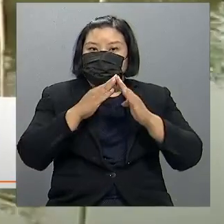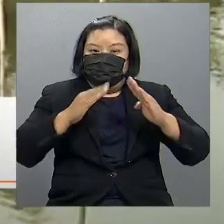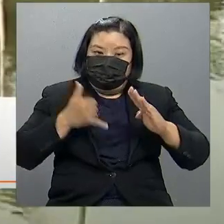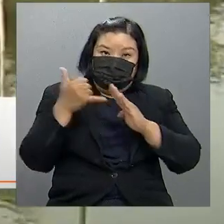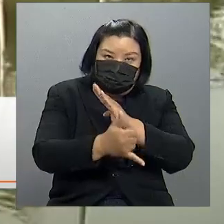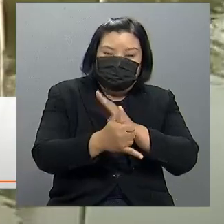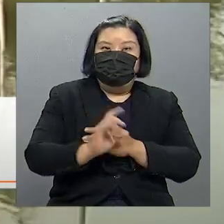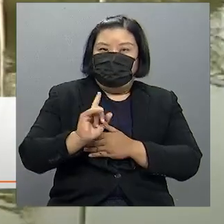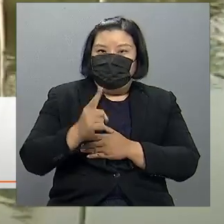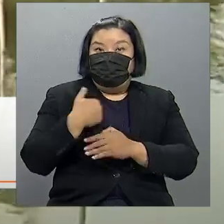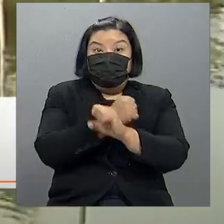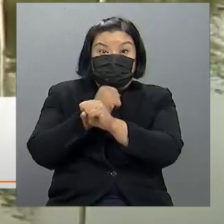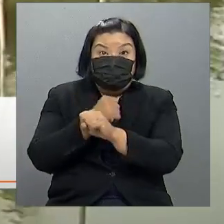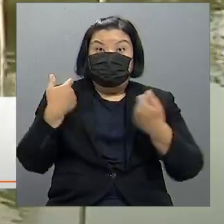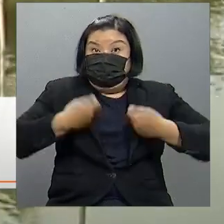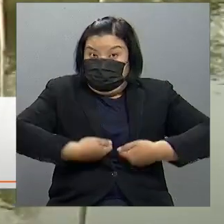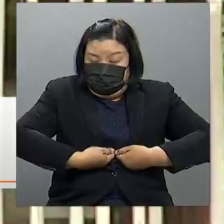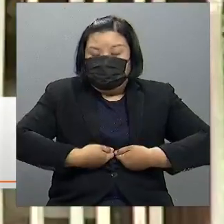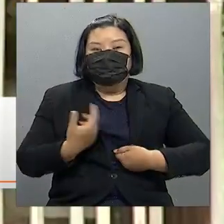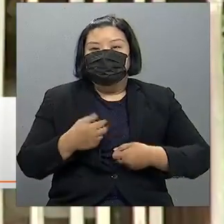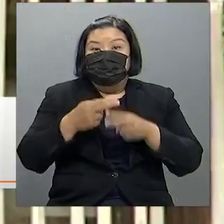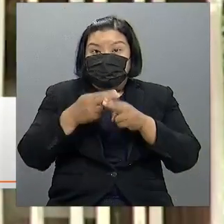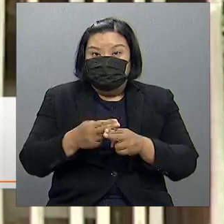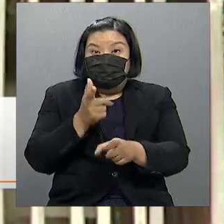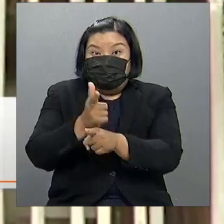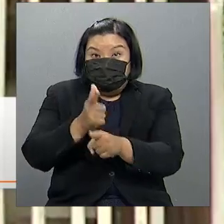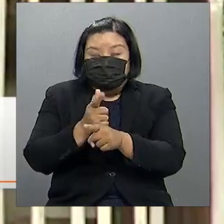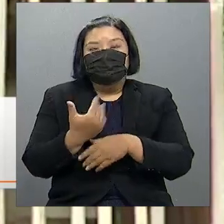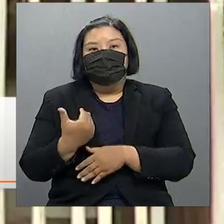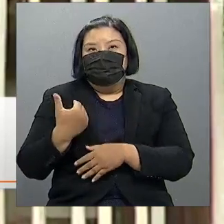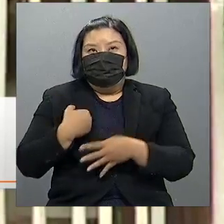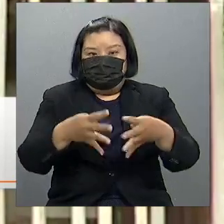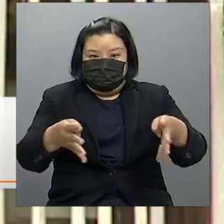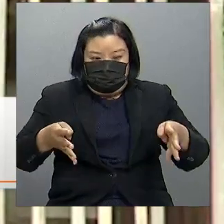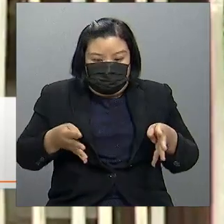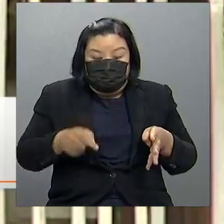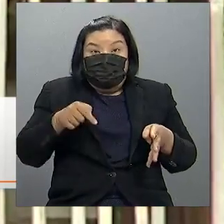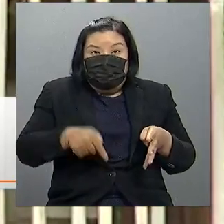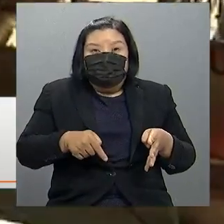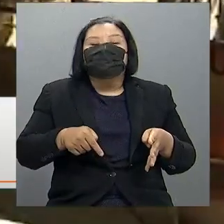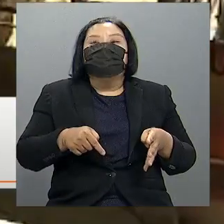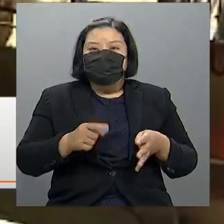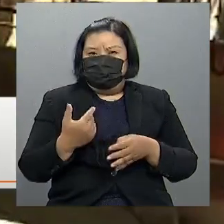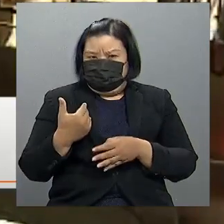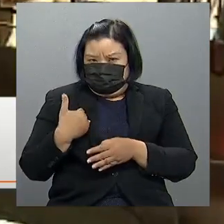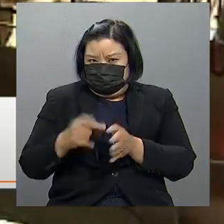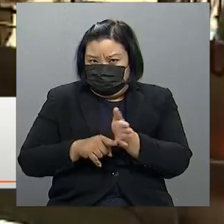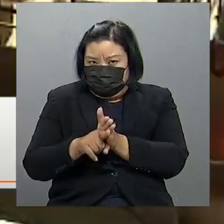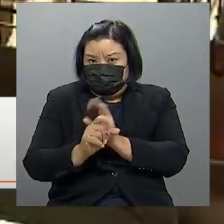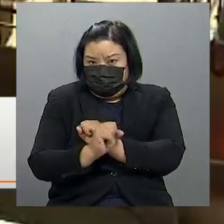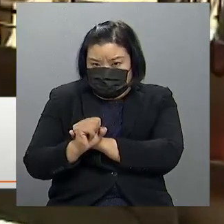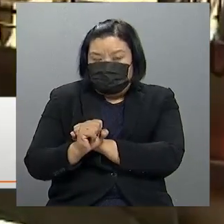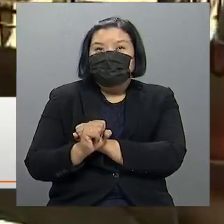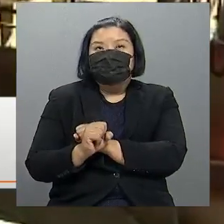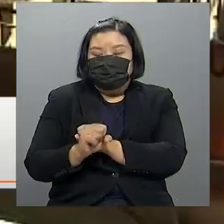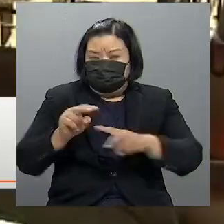งเรื่องของการเลี้ยงในเฉพาะเขตนะครับมีการสร้างบัฟเฟอร์โซนนะครับเพื่อจะมีแค่ว่ามีการควบคุมหรือการเซอร์ไวแลนซ์หรือว่าการตรวจติดตามโ